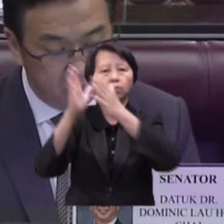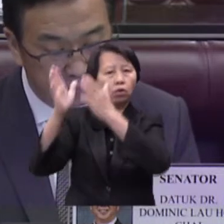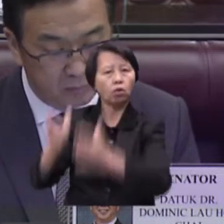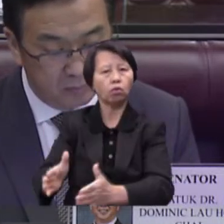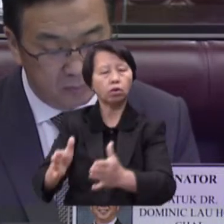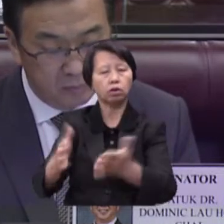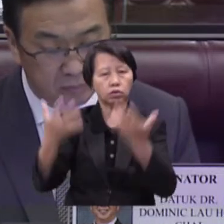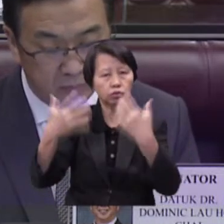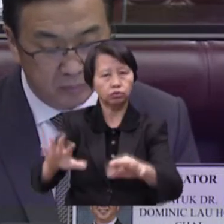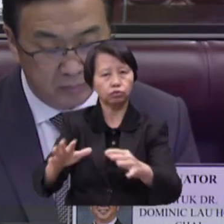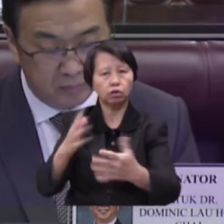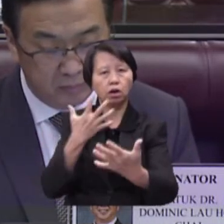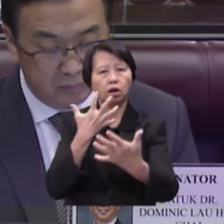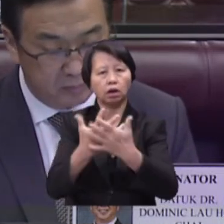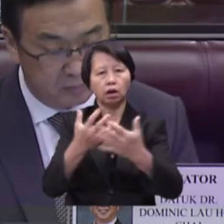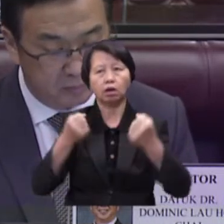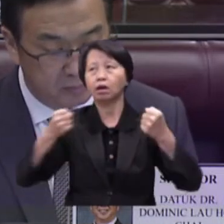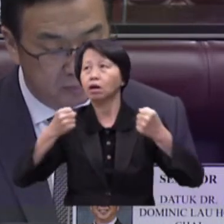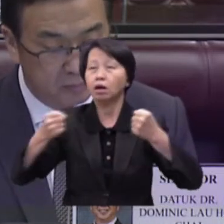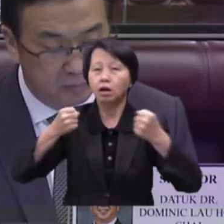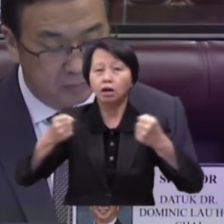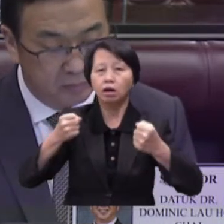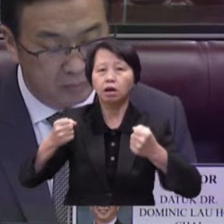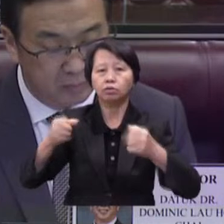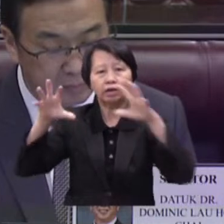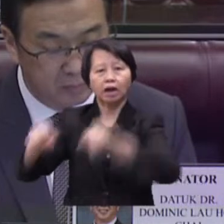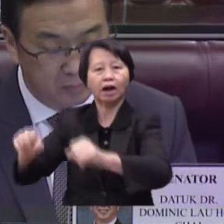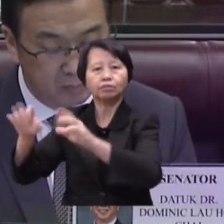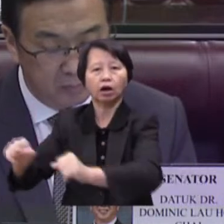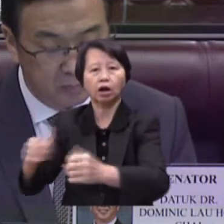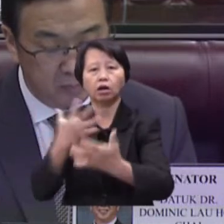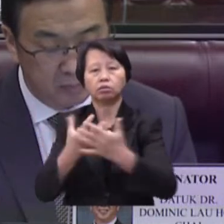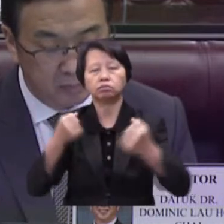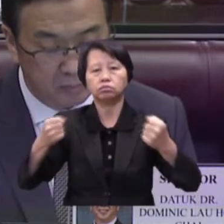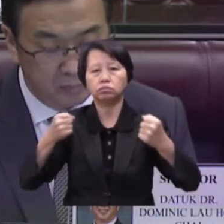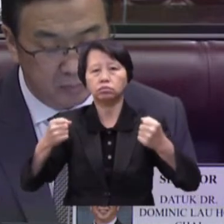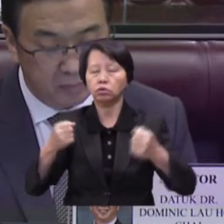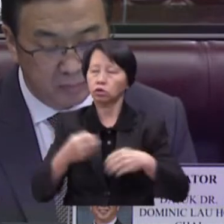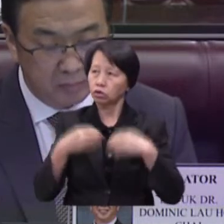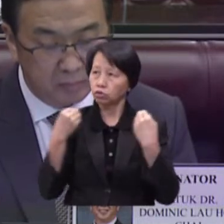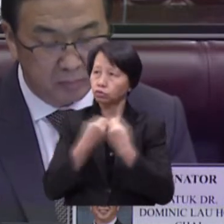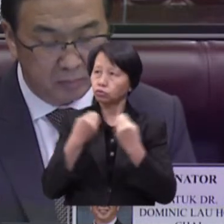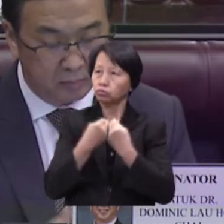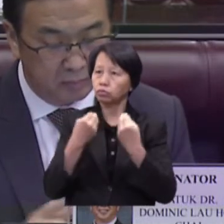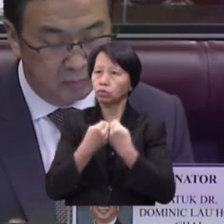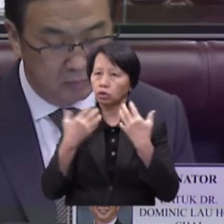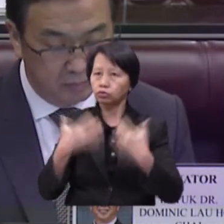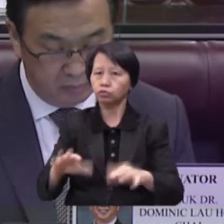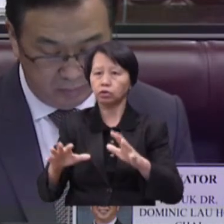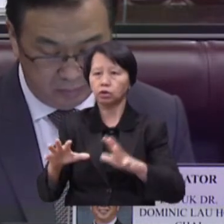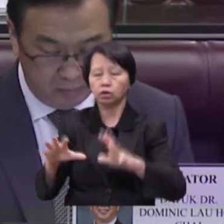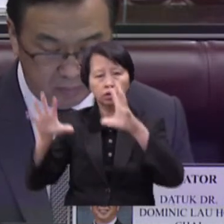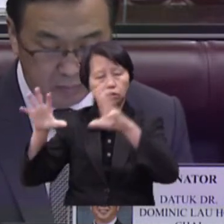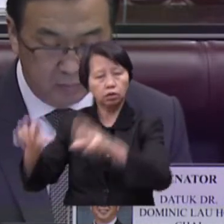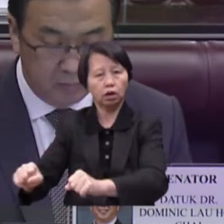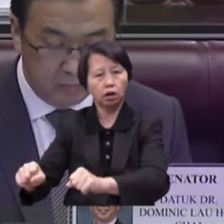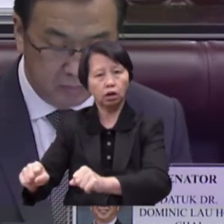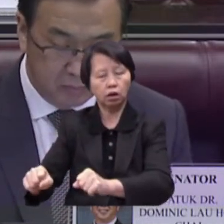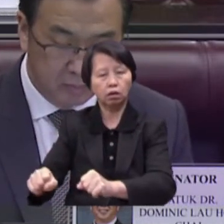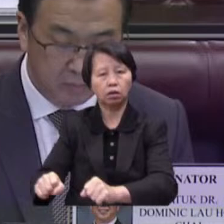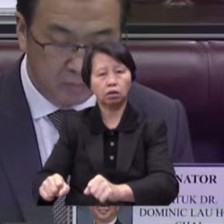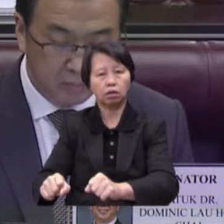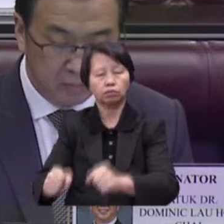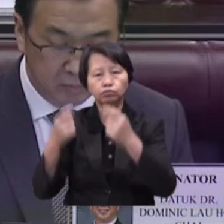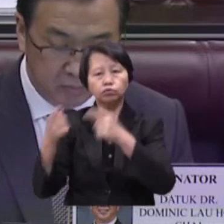telah dipenjarakan ini jumlah dia yang telah untuk